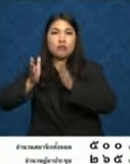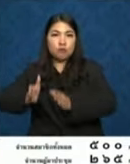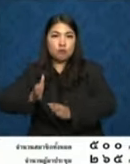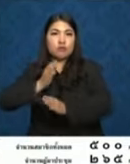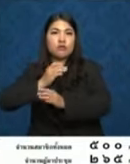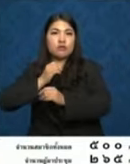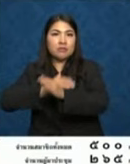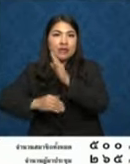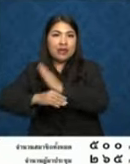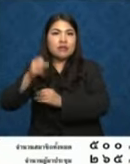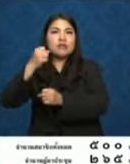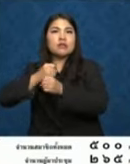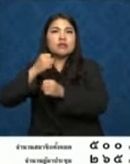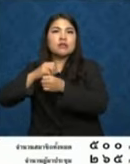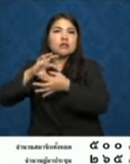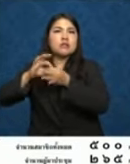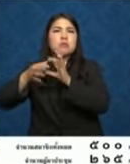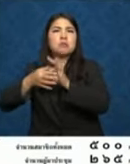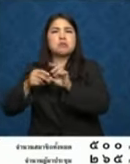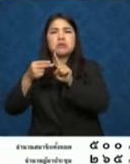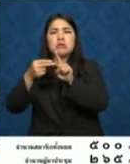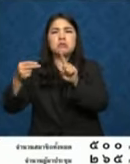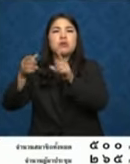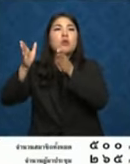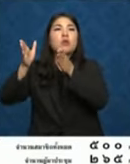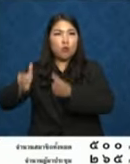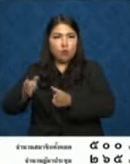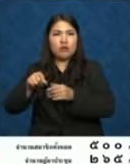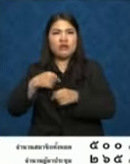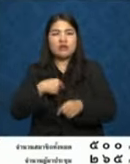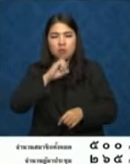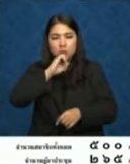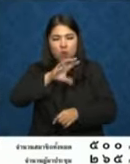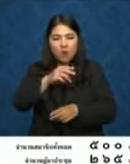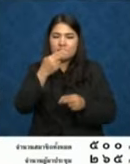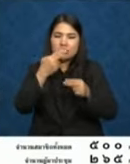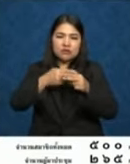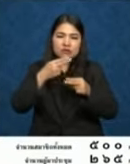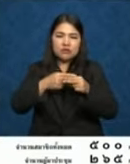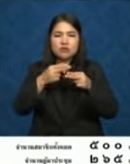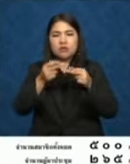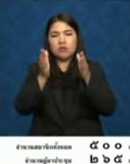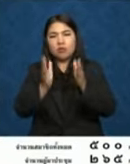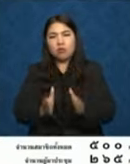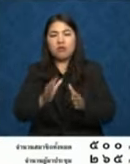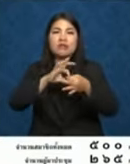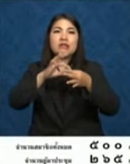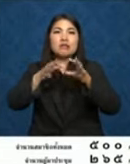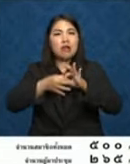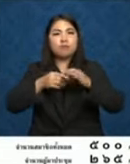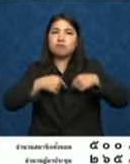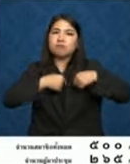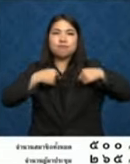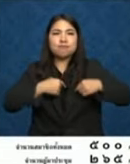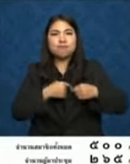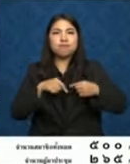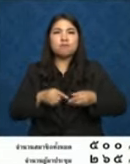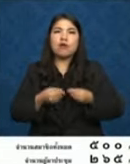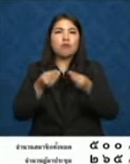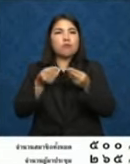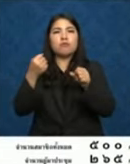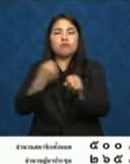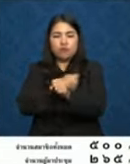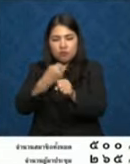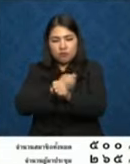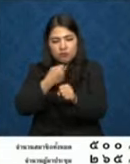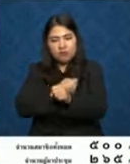การมากกว่า 10,000 คนขึ้นชื่อว่านักกีฬาแล้วครับท่านประธานไม่ว่าจะเป็นประเภทไหนย่อมทุ่มเทแรงกายแรงใจในการฝึกซ้อม